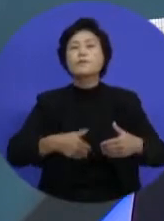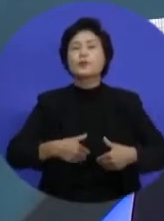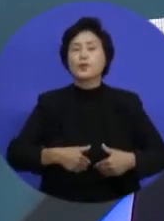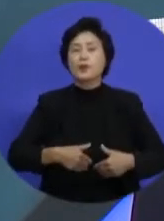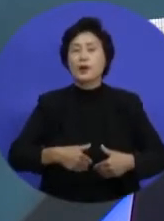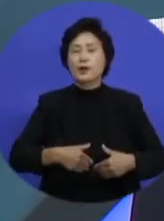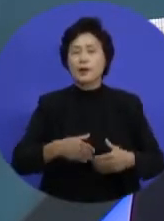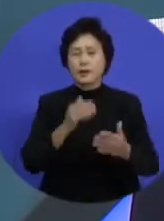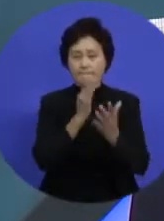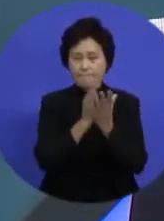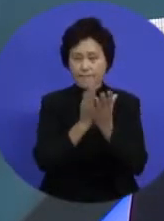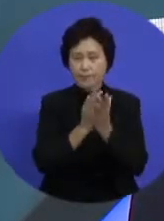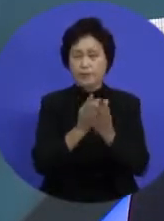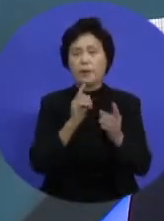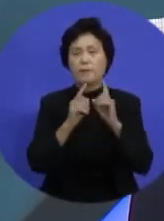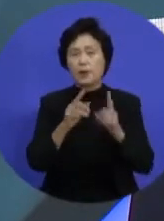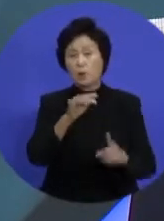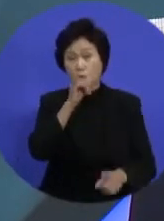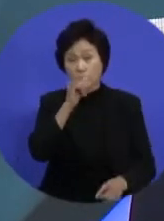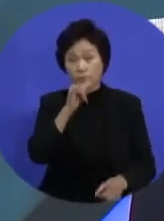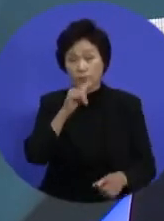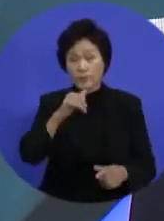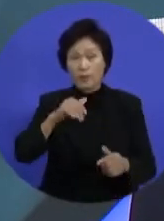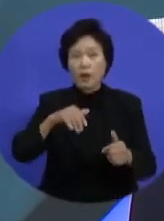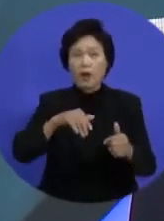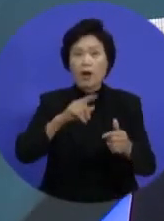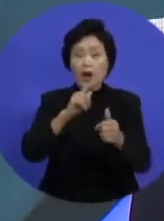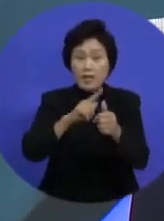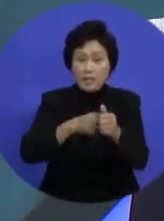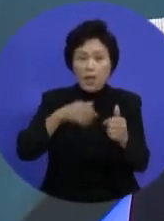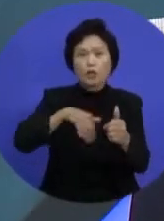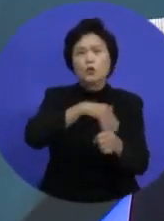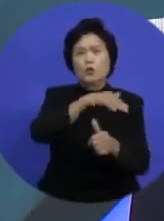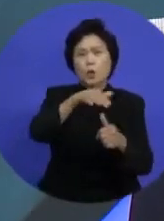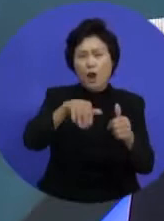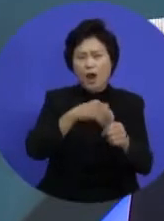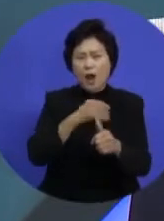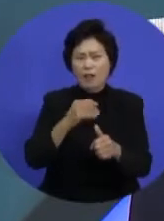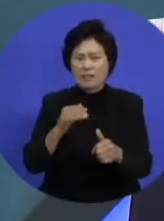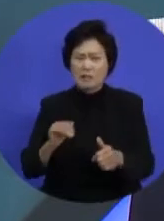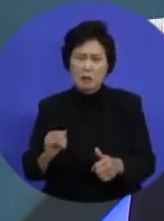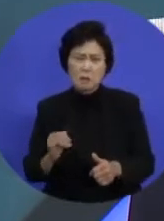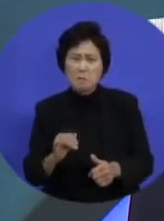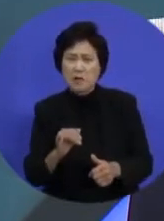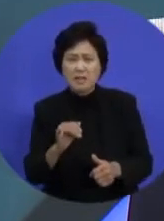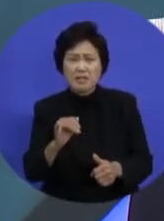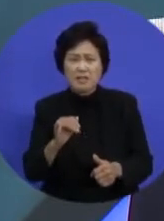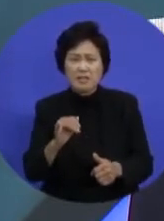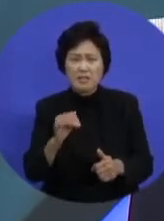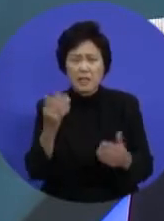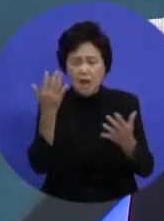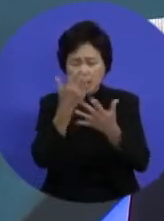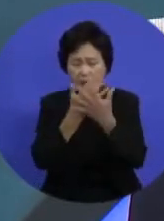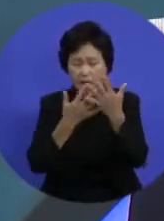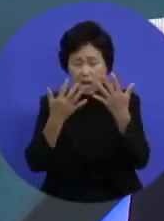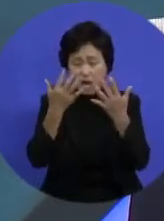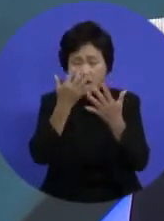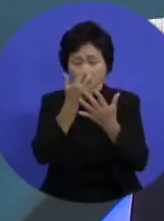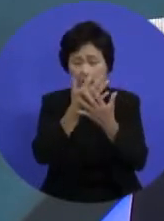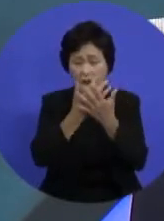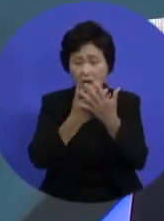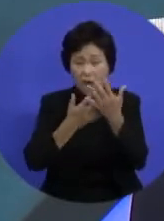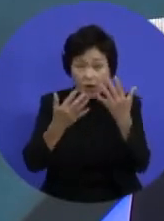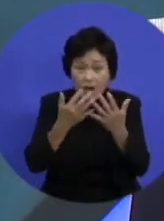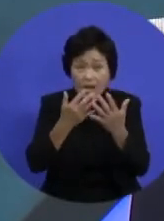이렇게 자연 환경이라던가 뭐 바이러스라던가 정말 혼란한 시대를 살아가고 있잖아요. 저희 네, 모두가. 정말 혼란한 시대예요. 네, 근데